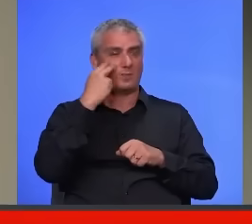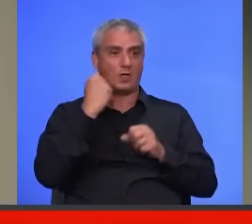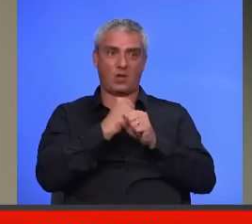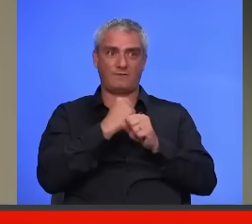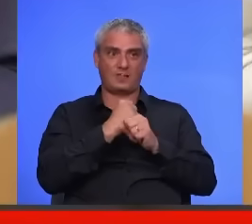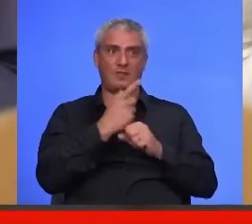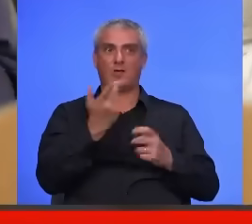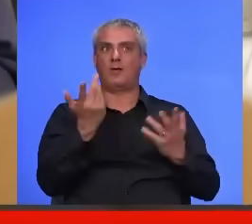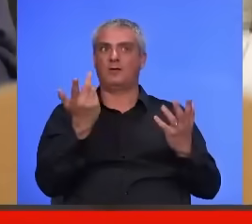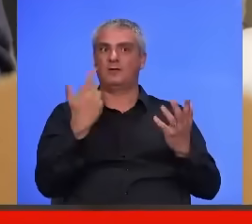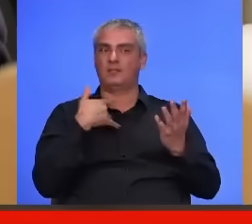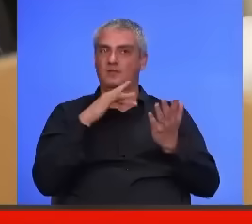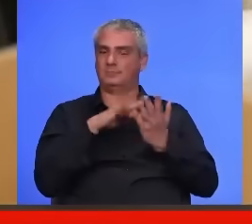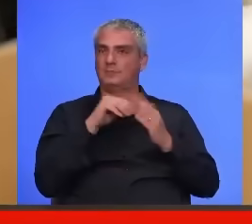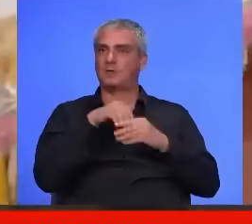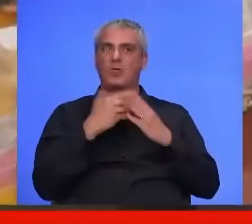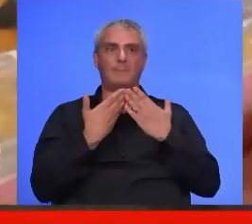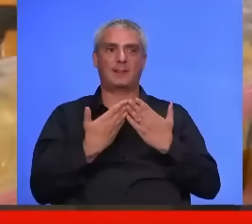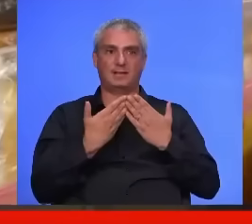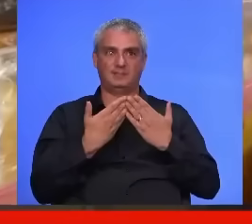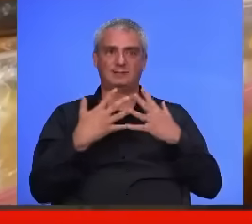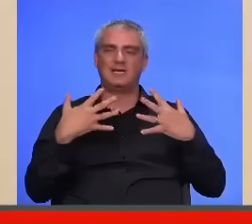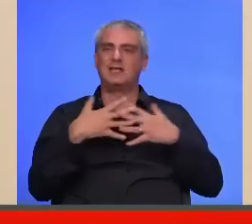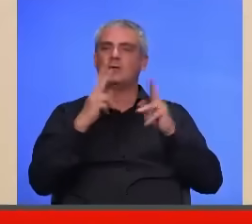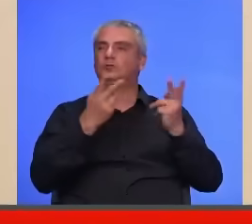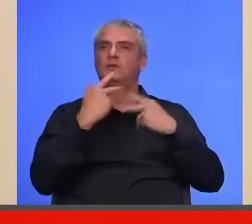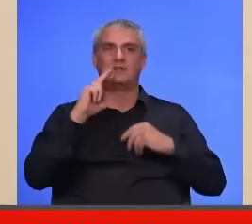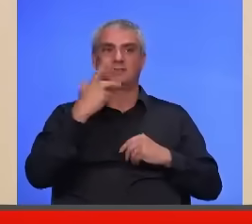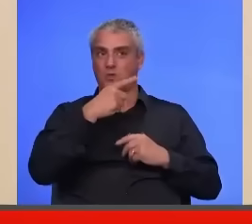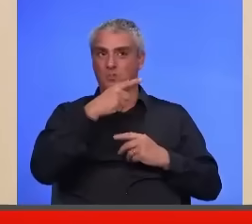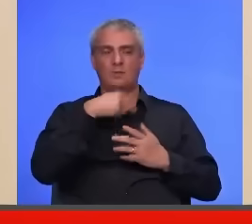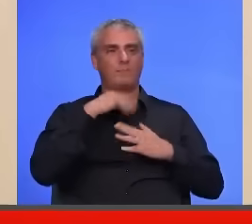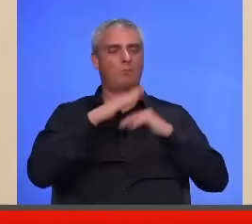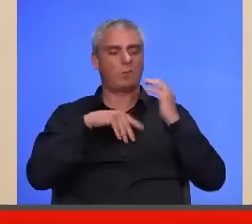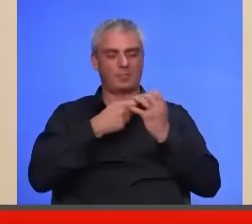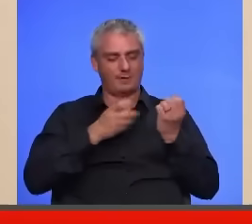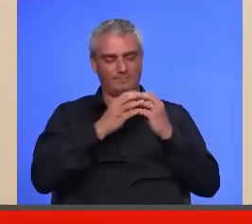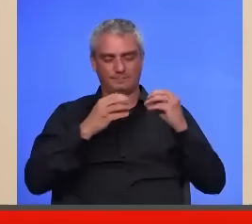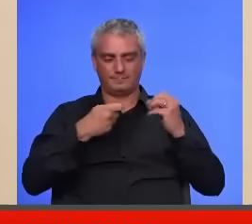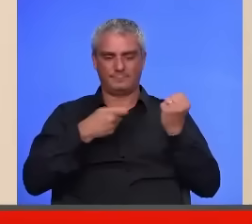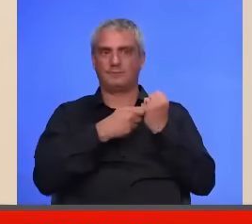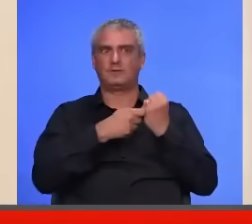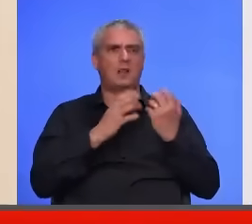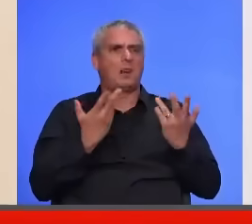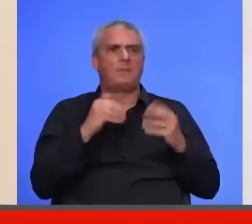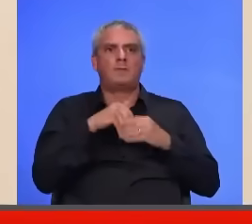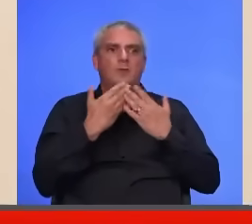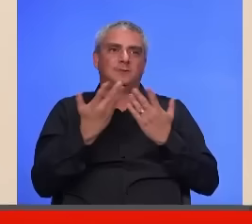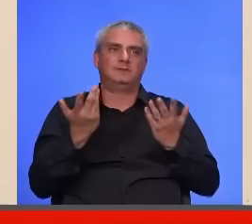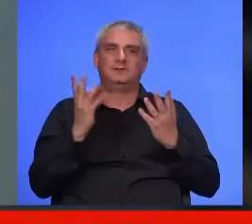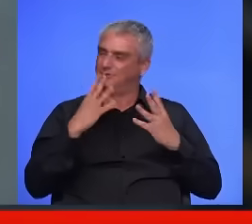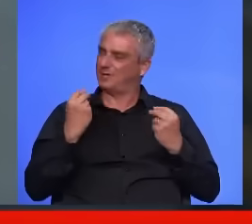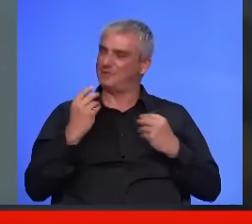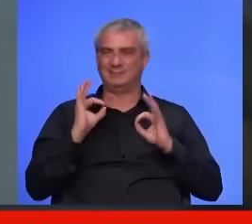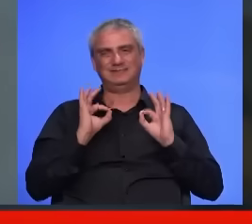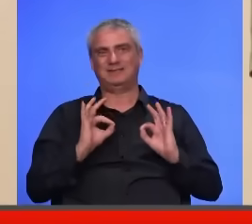הופה אנחנו נצאים בבית כנסת חוד שיבה ציון בחמל ובעצם בונים פה מתנים לחיילים למה בבית כנסת יש בזה הרבה שמ